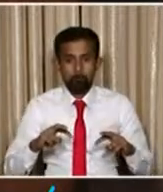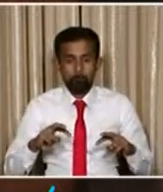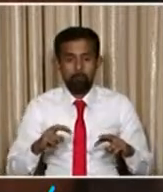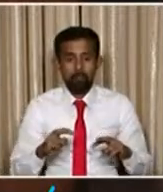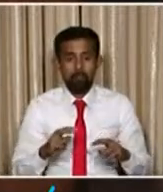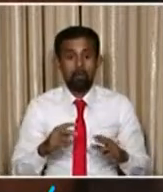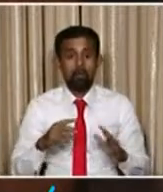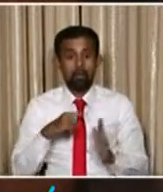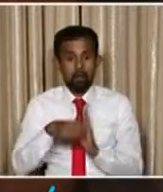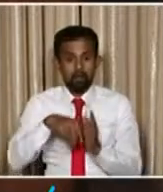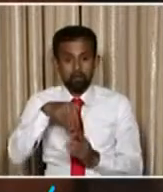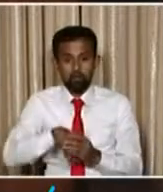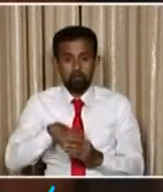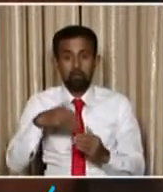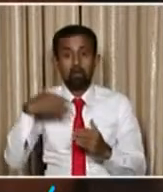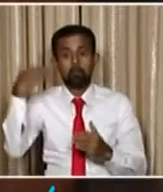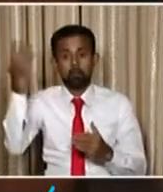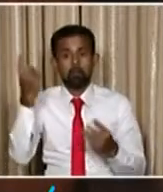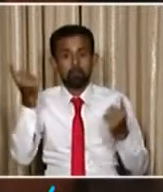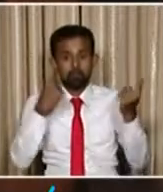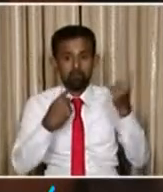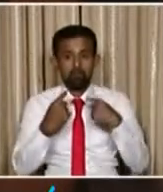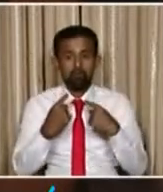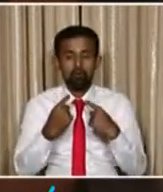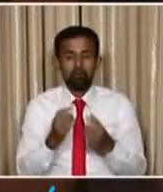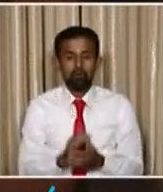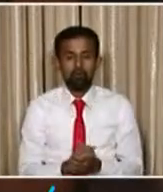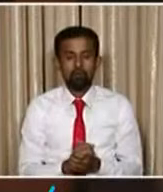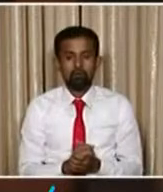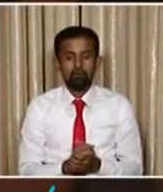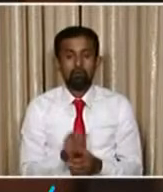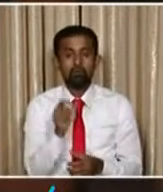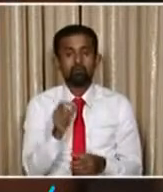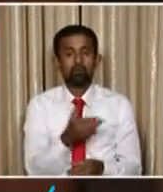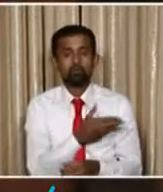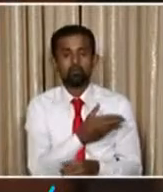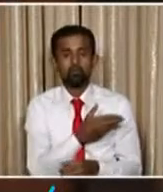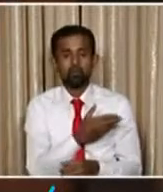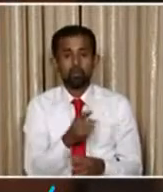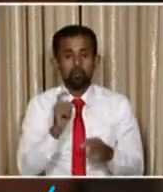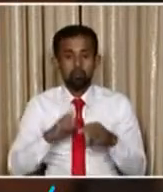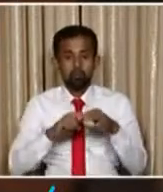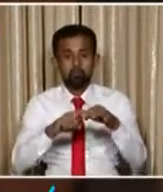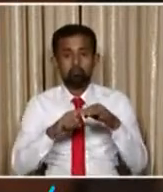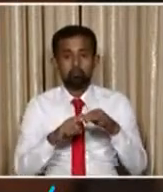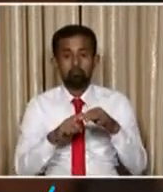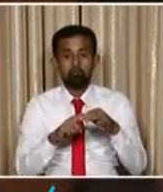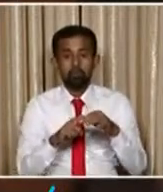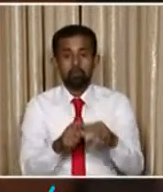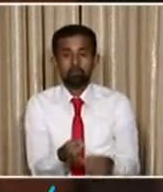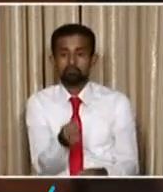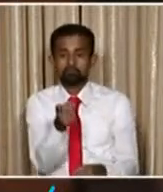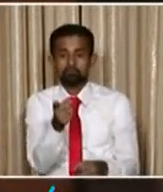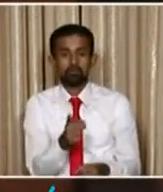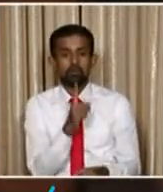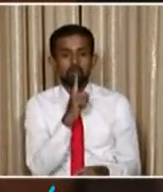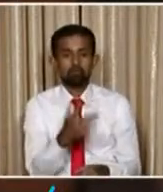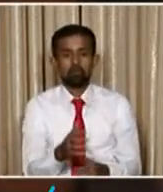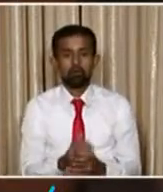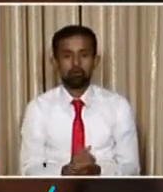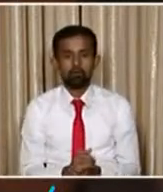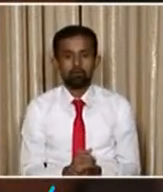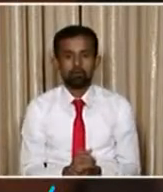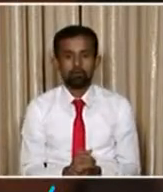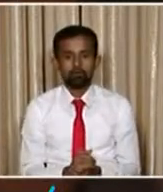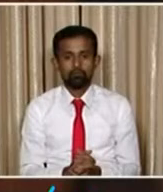කරන්න කියලා රට තුලත් රටින් පිටත් ඉල්ලනවා. එතුමා මොනවද කරන්නේ? ගිහිල්ලා මේ ප්‍රශ්න අහන ජර්නලිස්ට් තමයි තර්ජනය කරන්නේ.